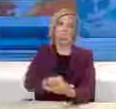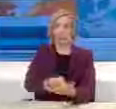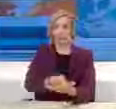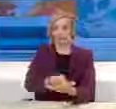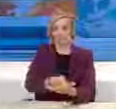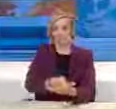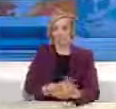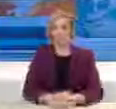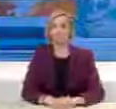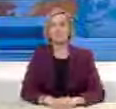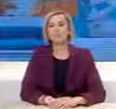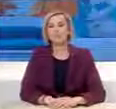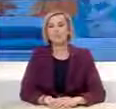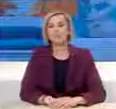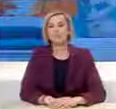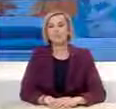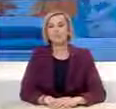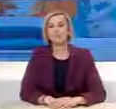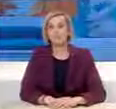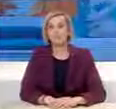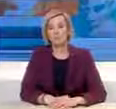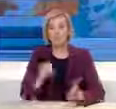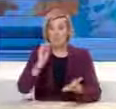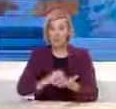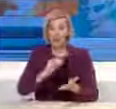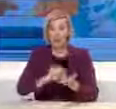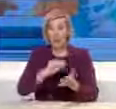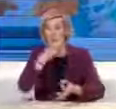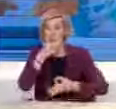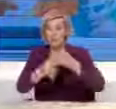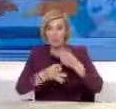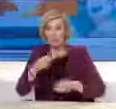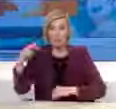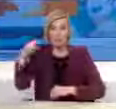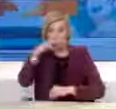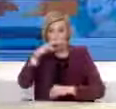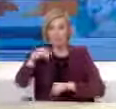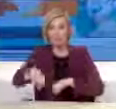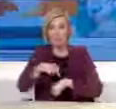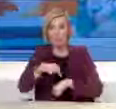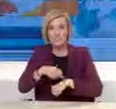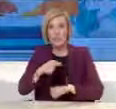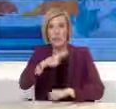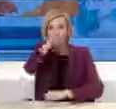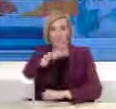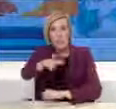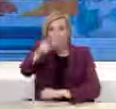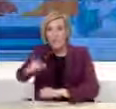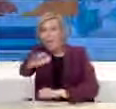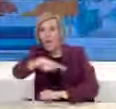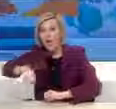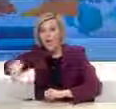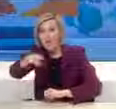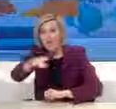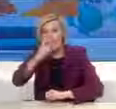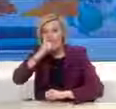Γενικά θα ήθελα να επισημάνω επίσης αυτό, για να κουντώνει και ο κ. Πρωθυπουργός, ότι είναι η ώρα του πολίτη. Είμαστε όλοι πατριώτες